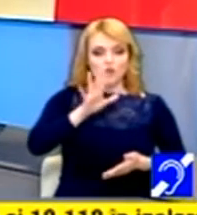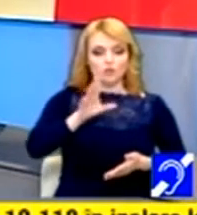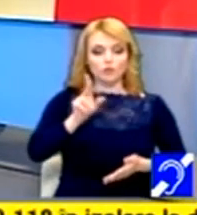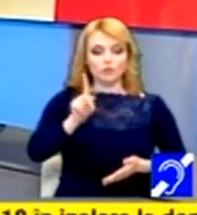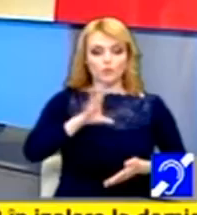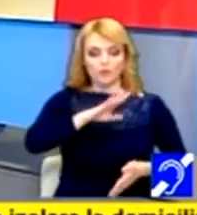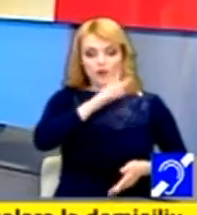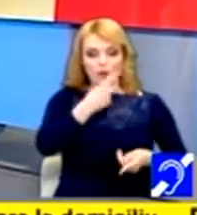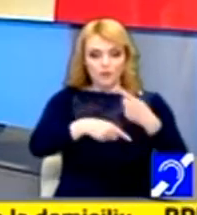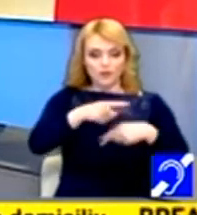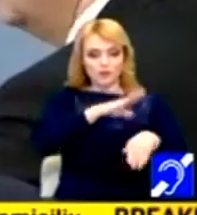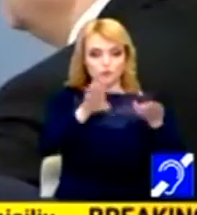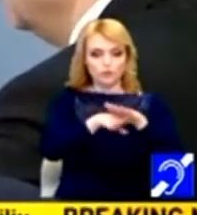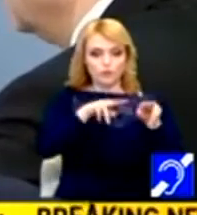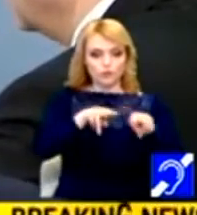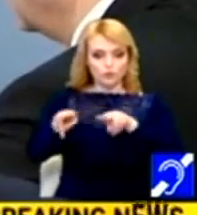gestiunea statului.